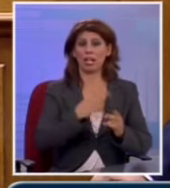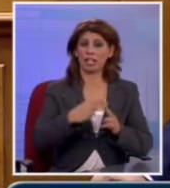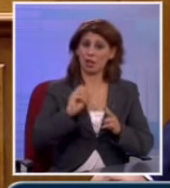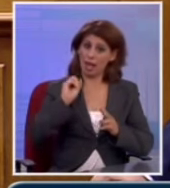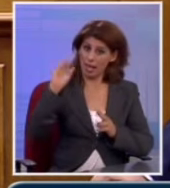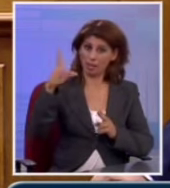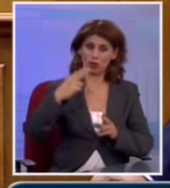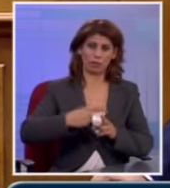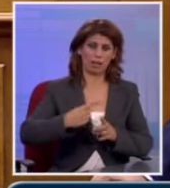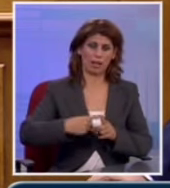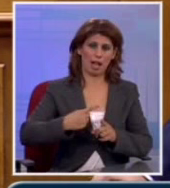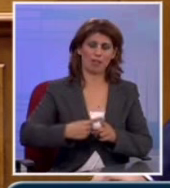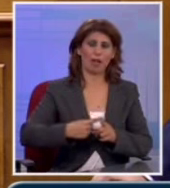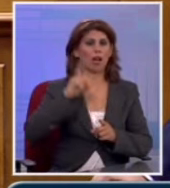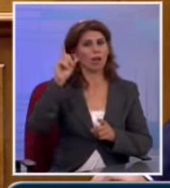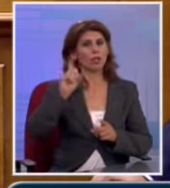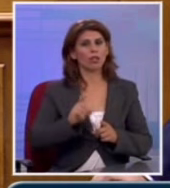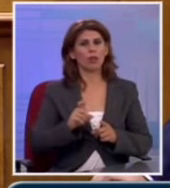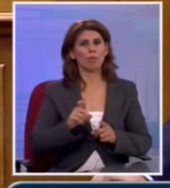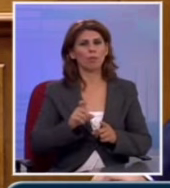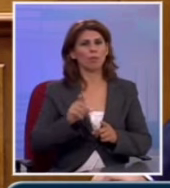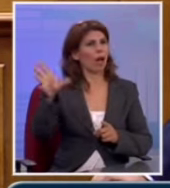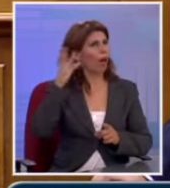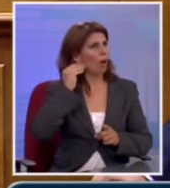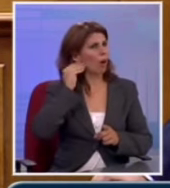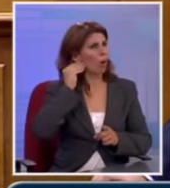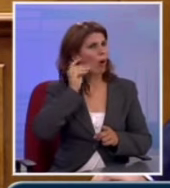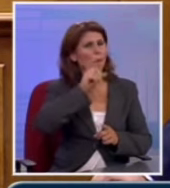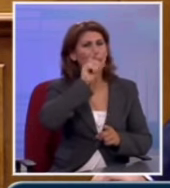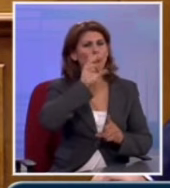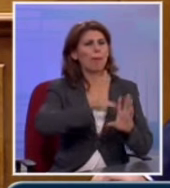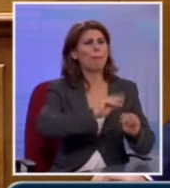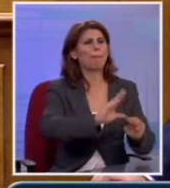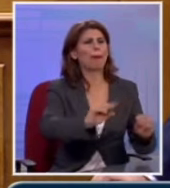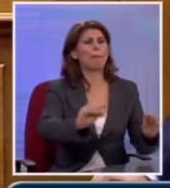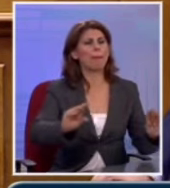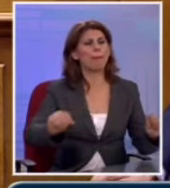χώρα, αλλά και όσων παπαγαλίζουν τις απόψεις τους μέσα στη χώρα.